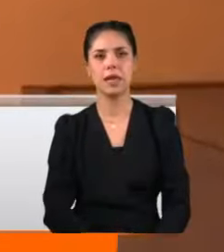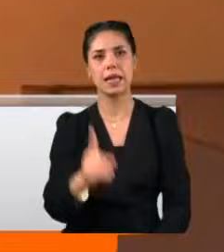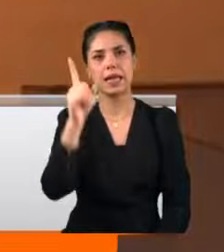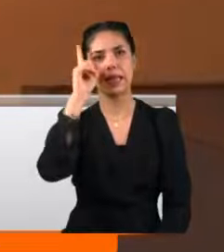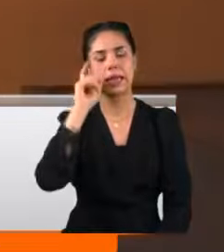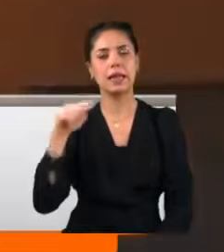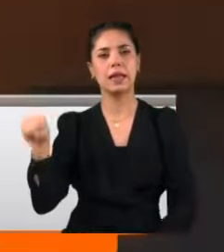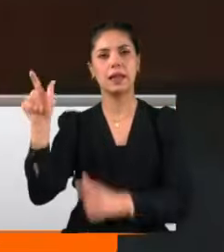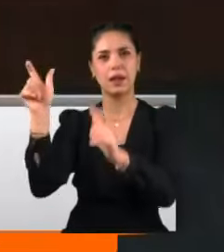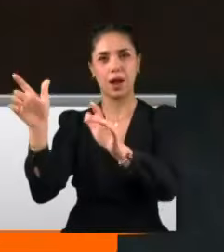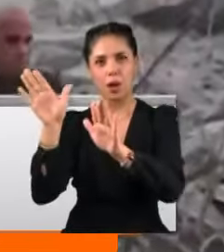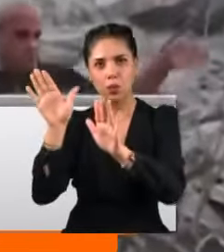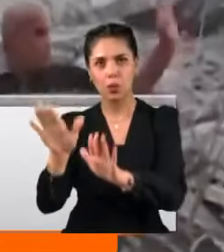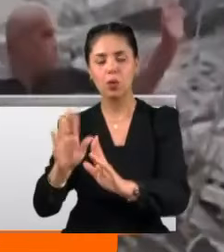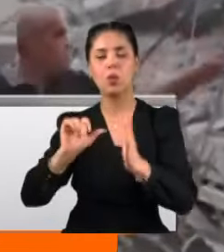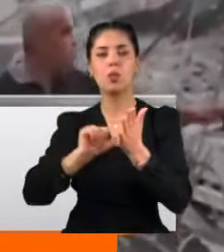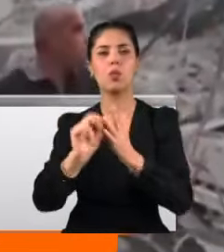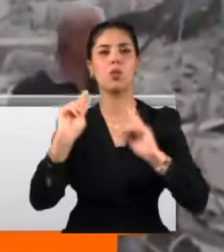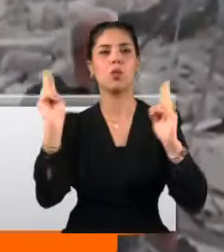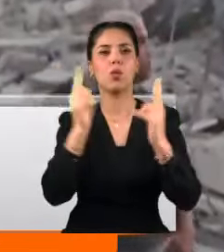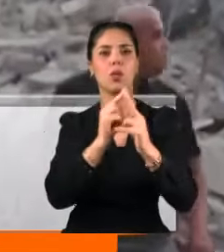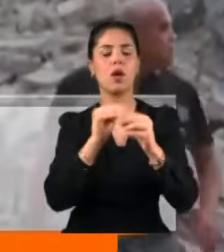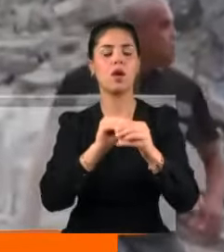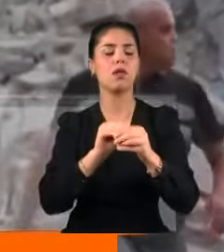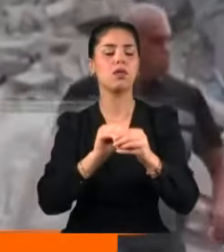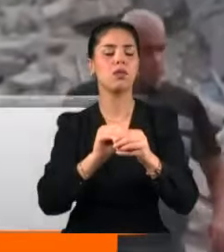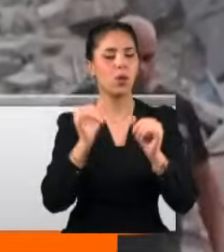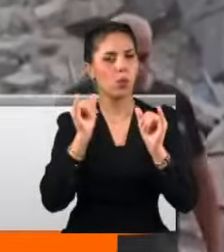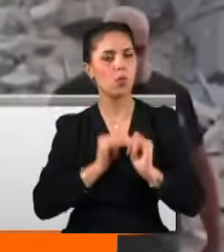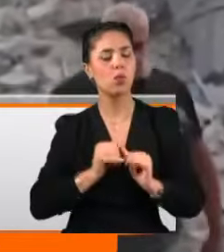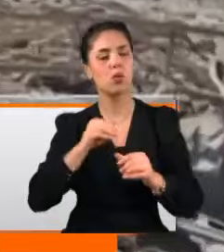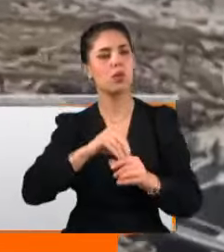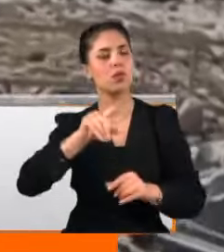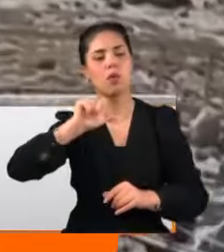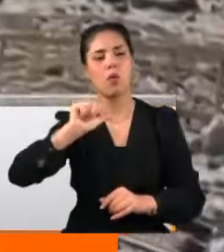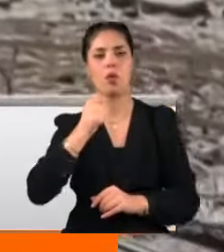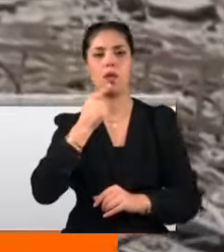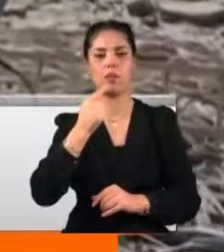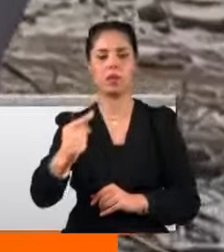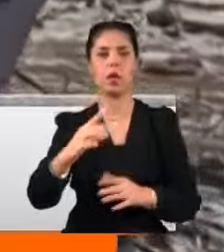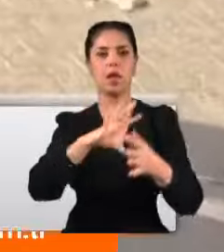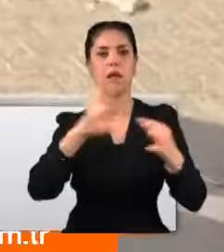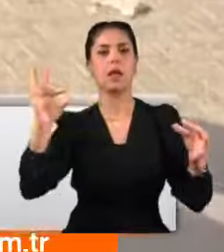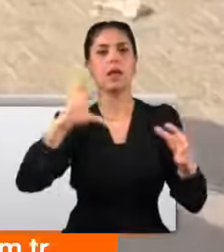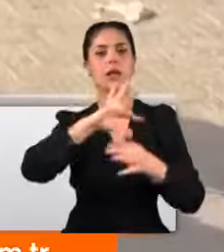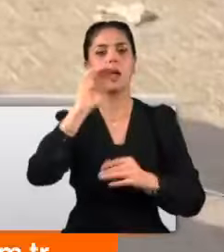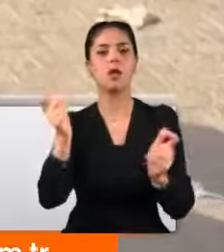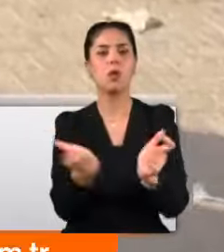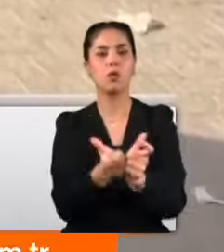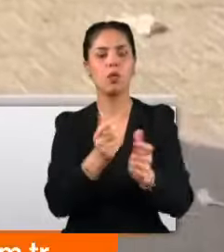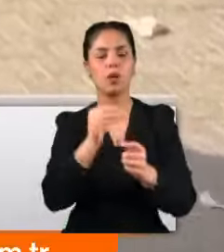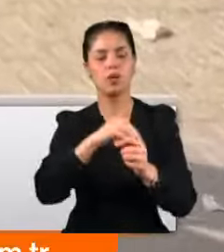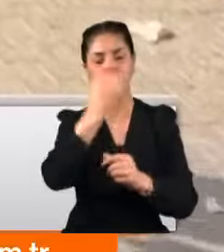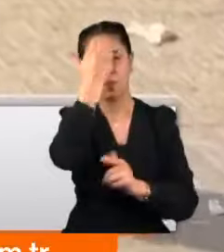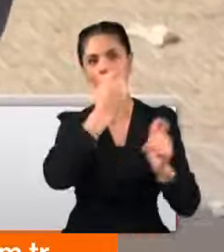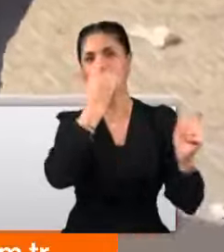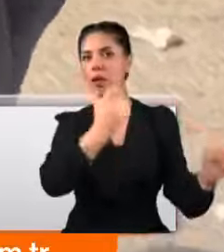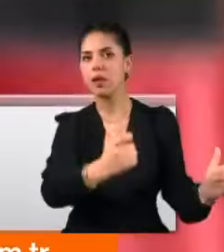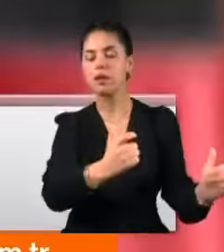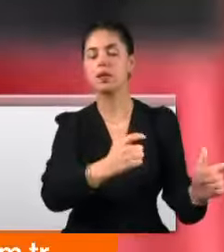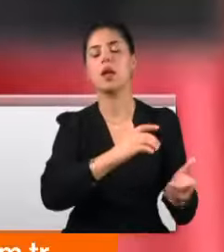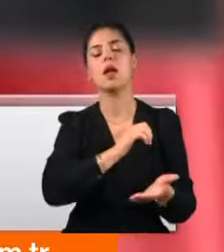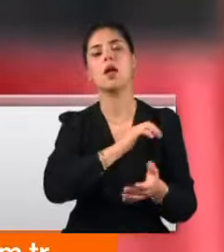durdurulması tüm dünyanın huzuru için önemli dedi NATO zirvesinde altını kalın çizgilerle çizdiği Gazze'de kalıcı barışı bir kez daha dile